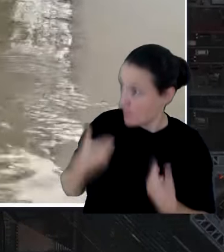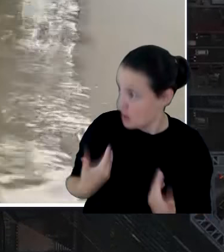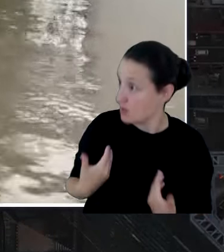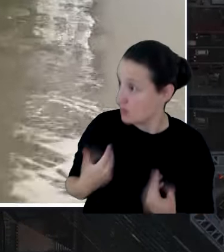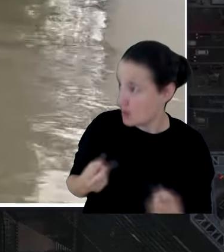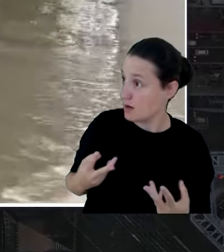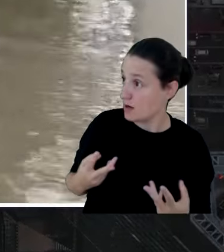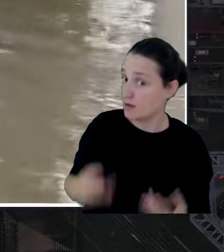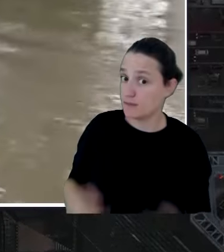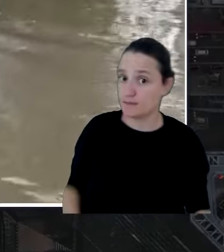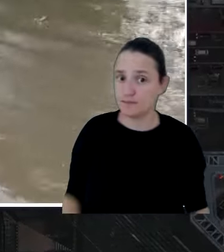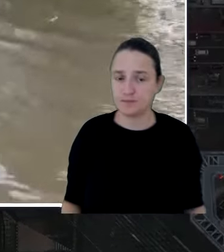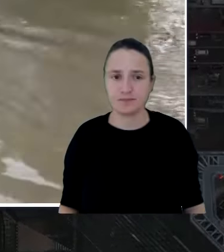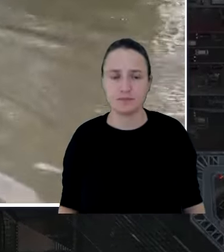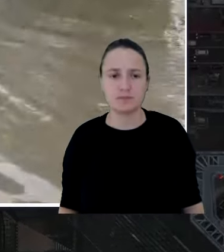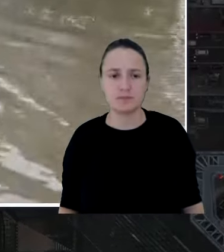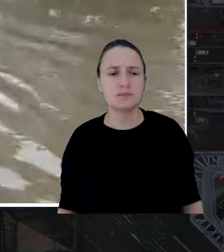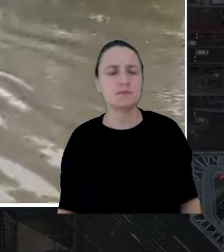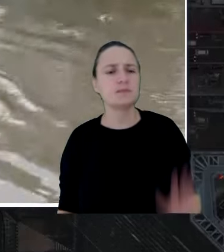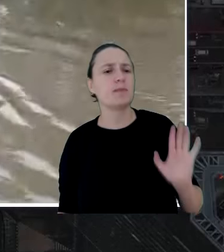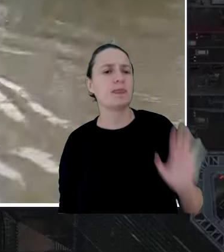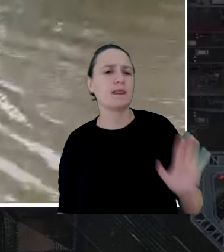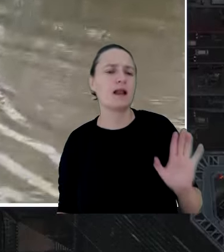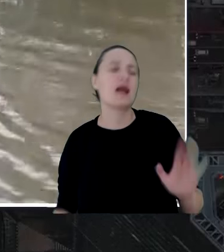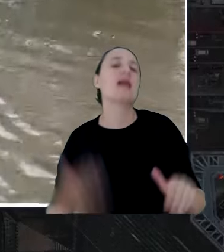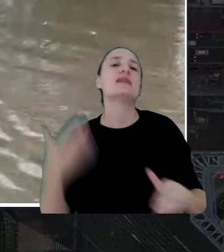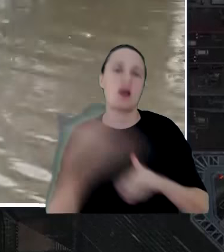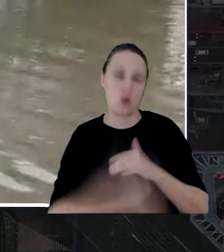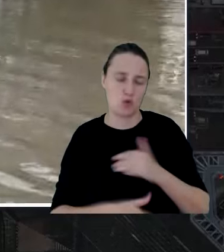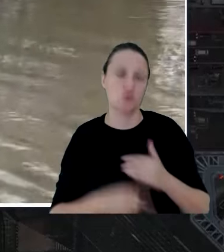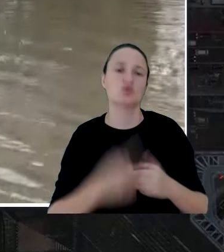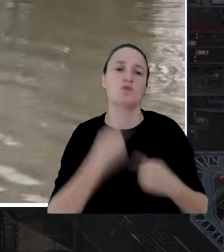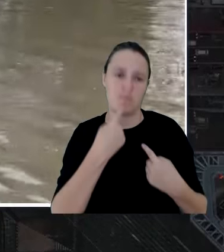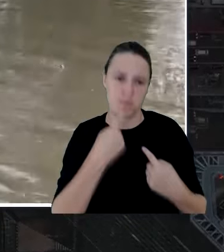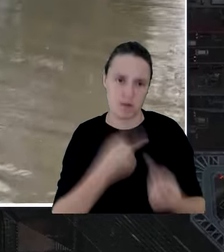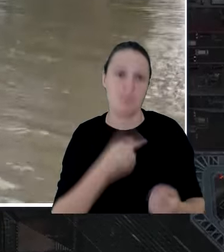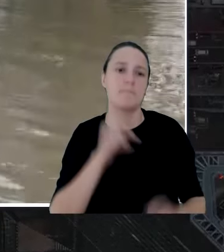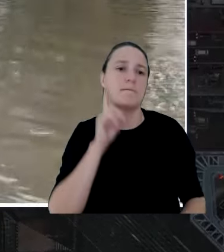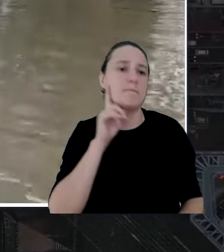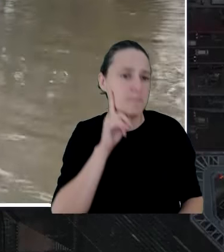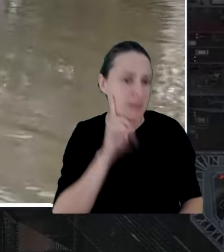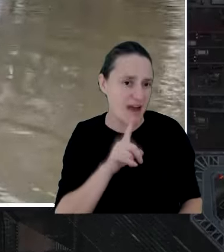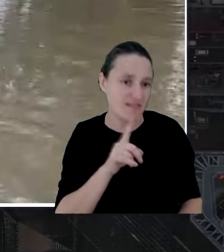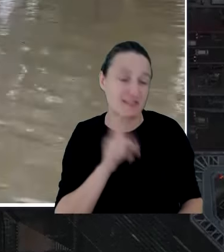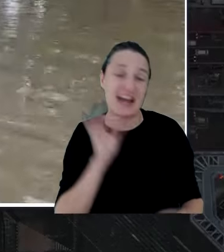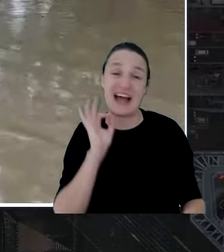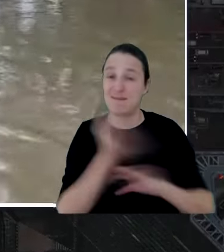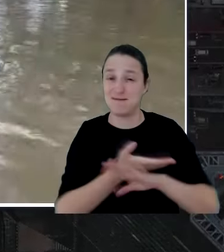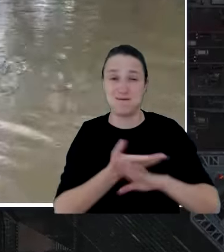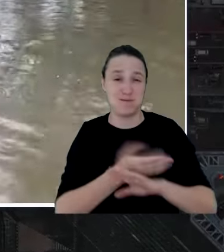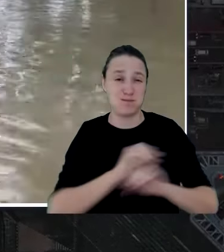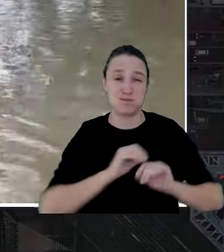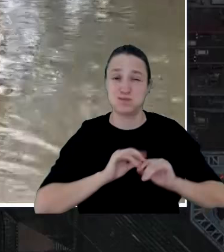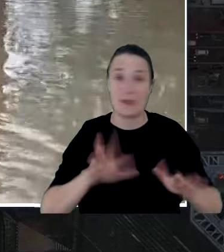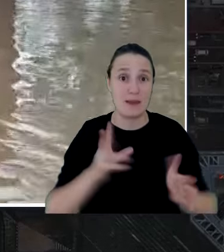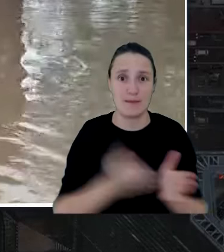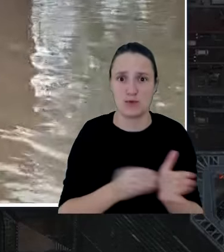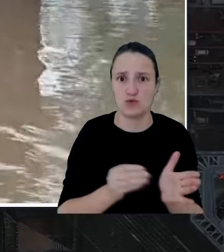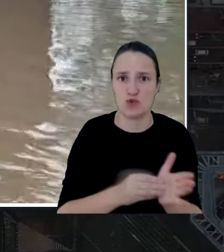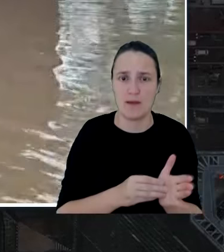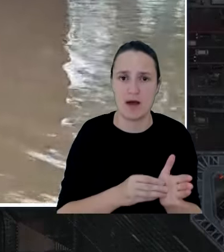No cóż, pani poseł tylko na końcu powiedziała prawdę, że rzeczywiście dezinformacji nam nie potrzeba, przez cały czas powtarzając